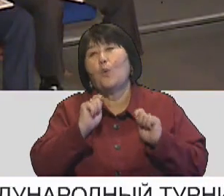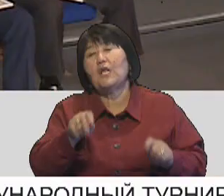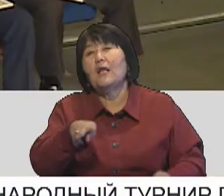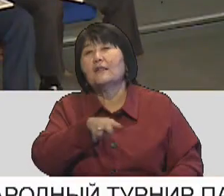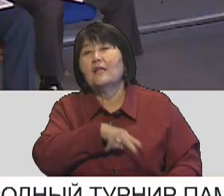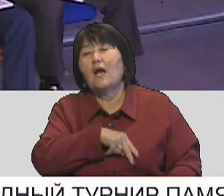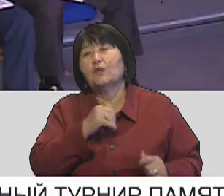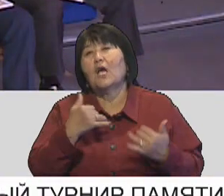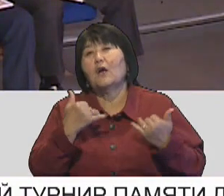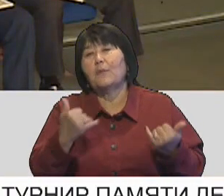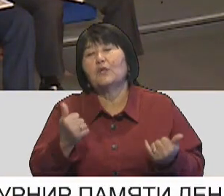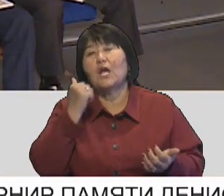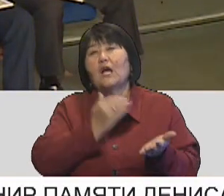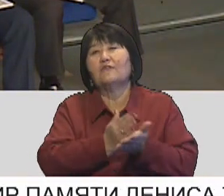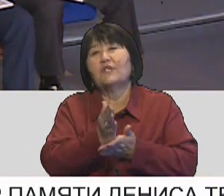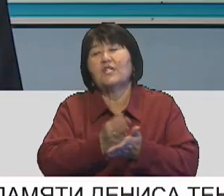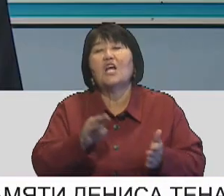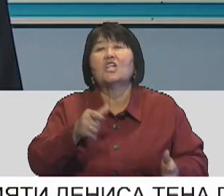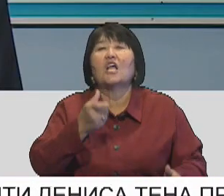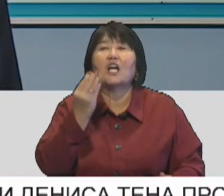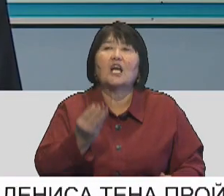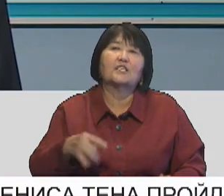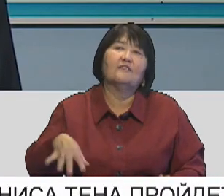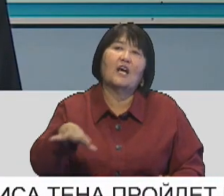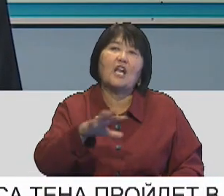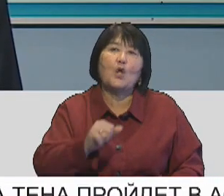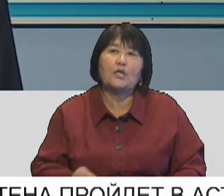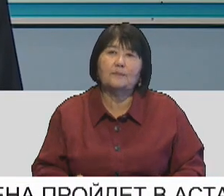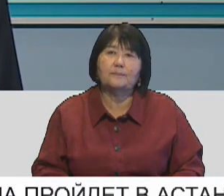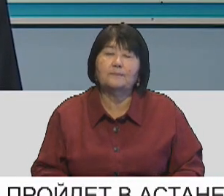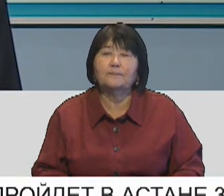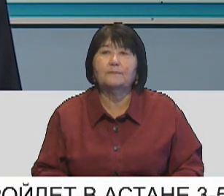нагрудного знака «Почетный ветеран Жалагашского района».